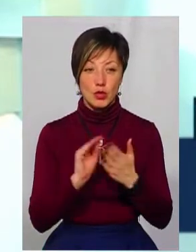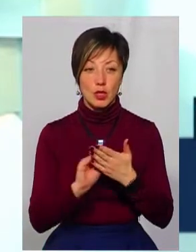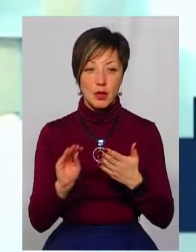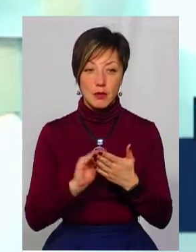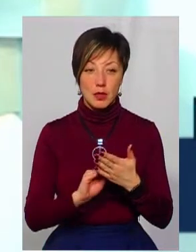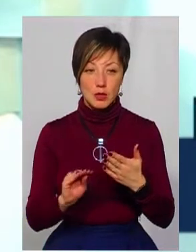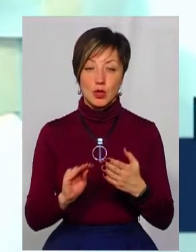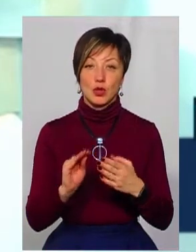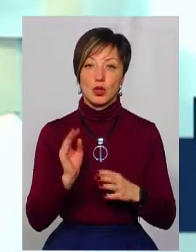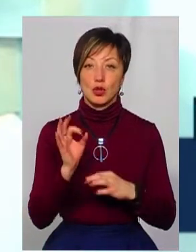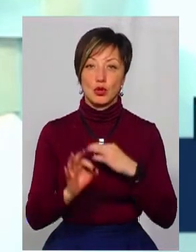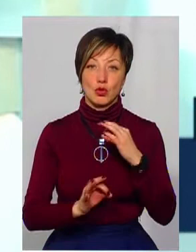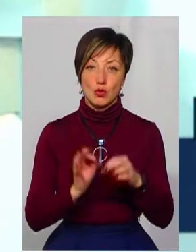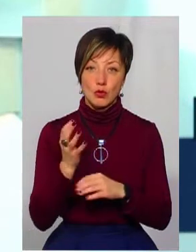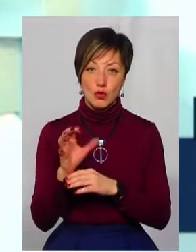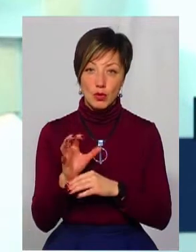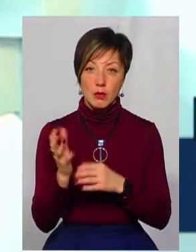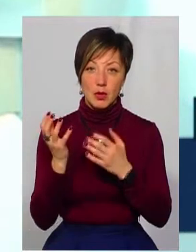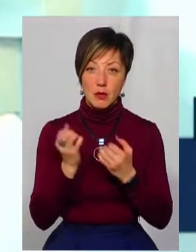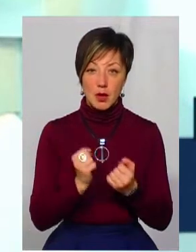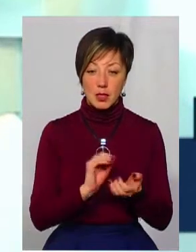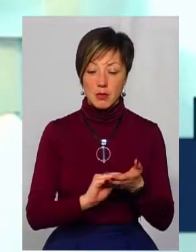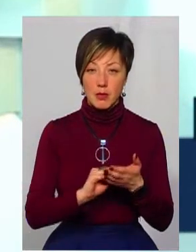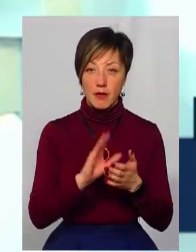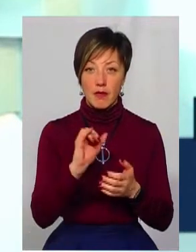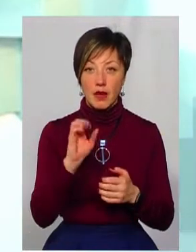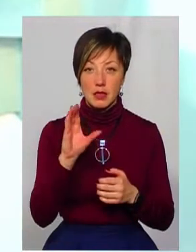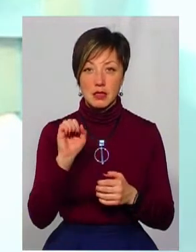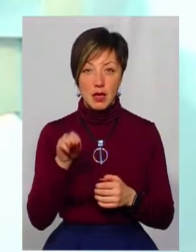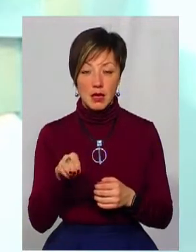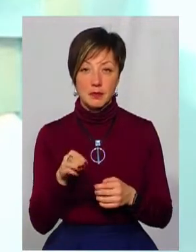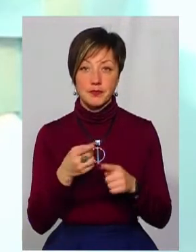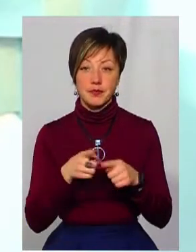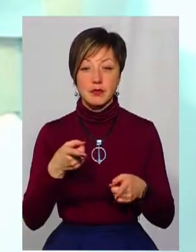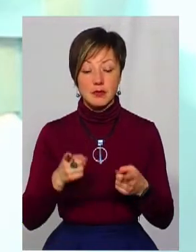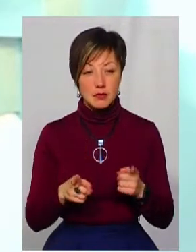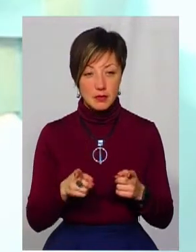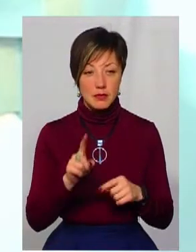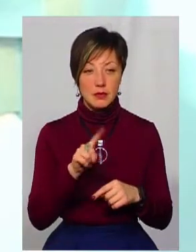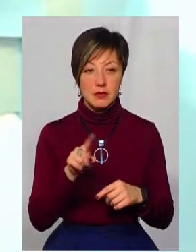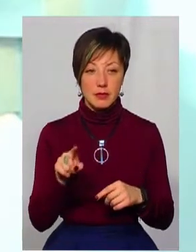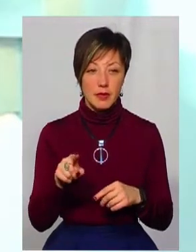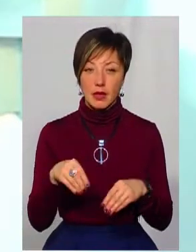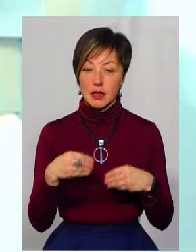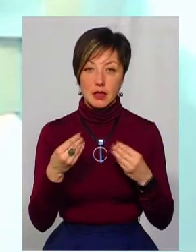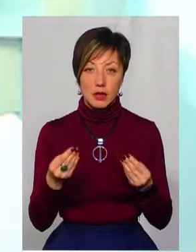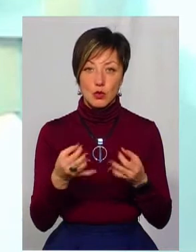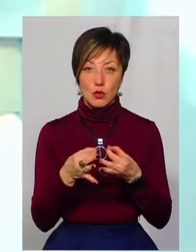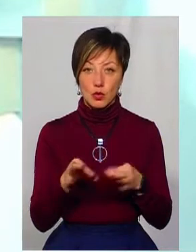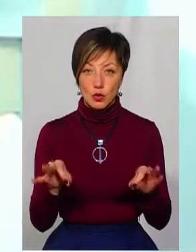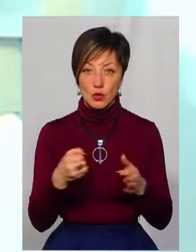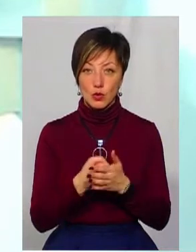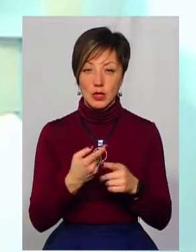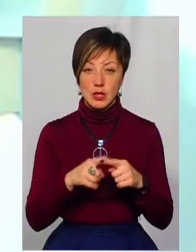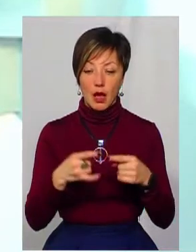написано супутниковий HD приймач, теж написано там чи Viasat, чи Екстра. В дійсності вони не дадуть доступу